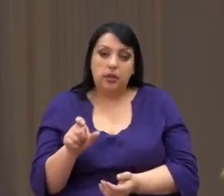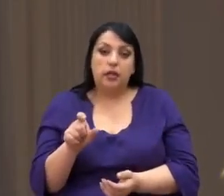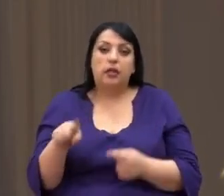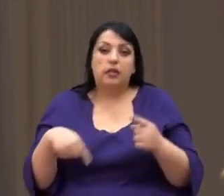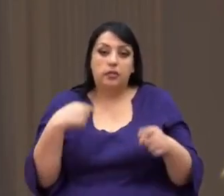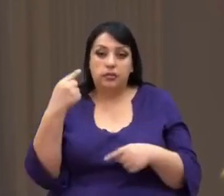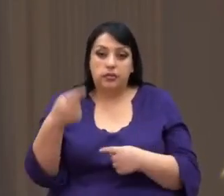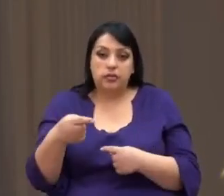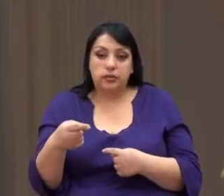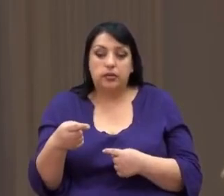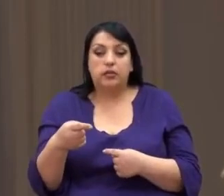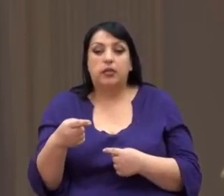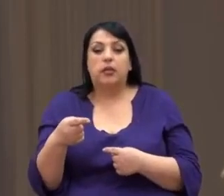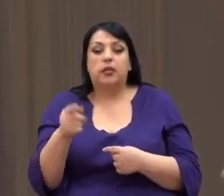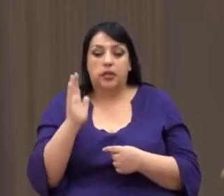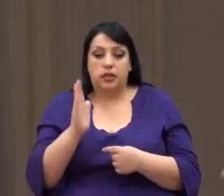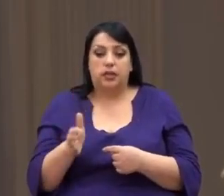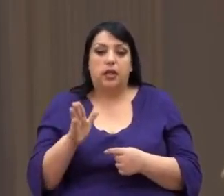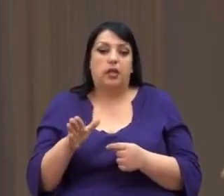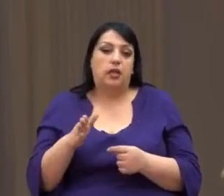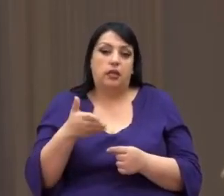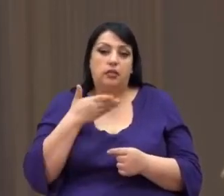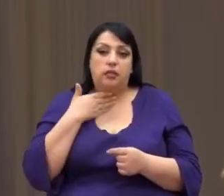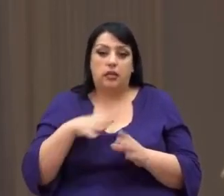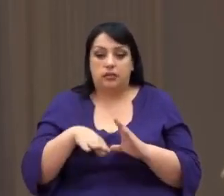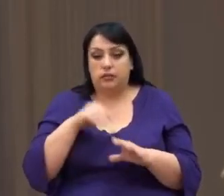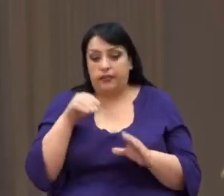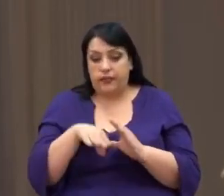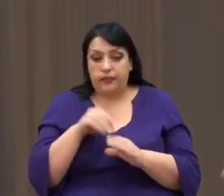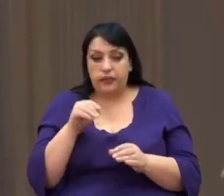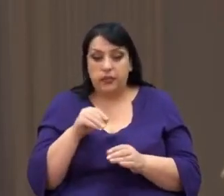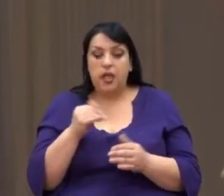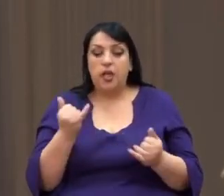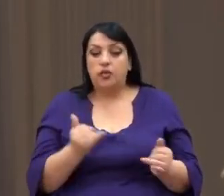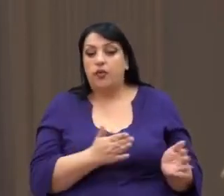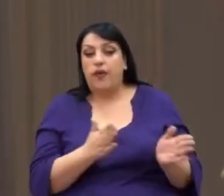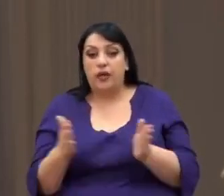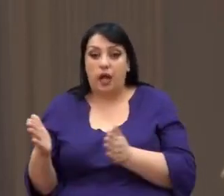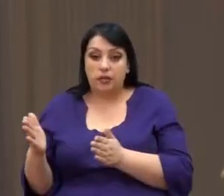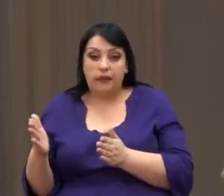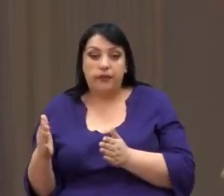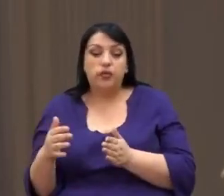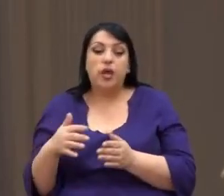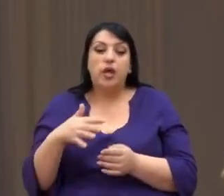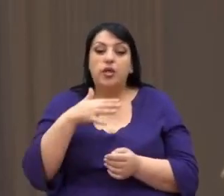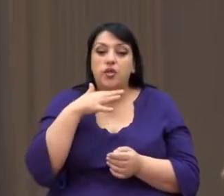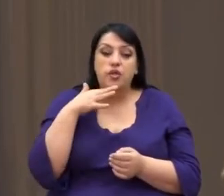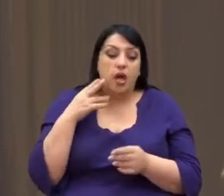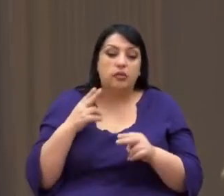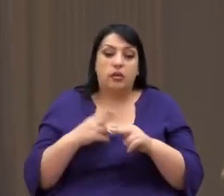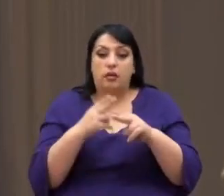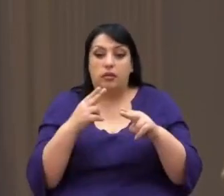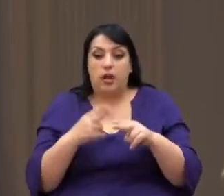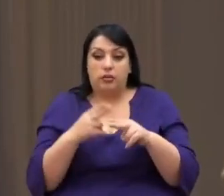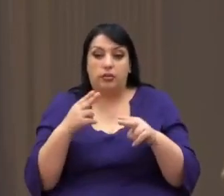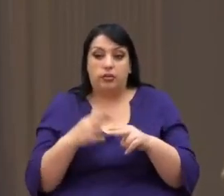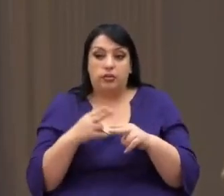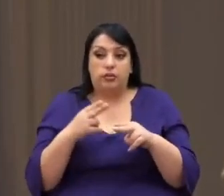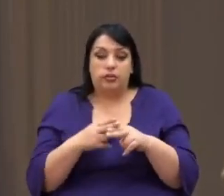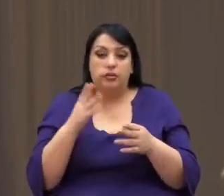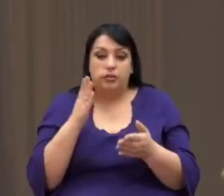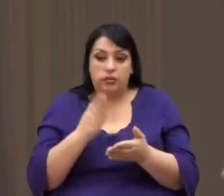վերածել հանրաքվեի, բայց այսօրվա կարգավորումները այնքան խոչընդոտներ են ստեղծել